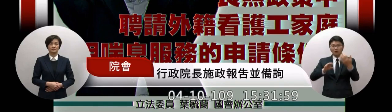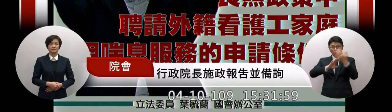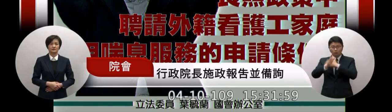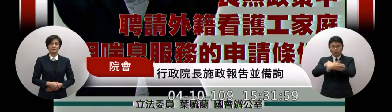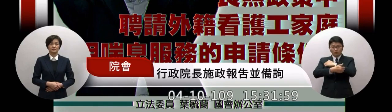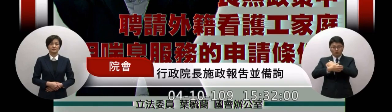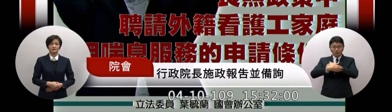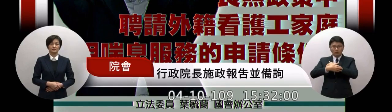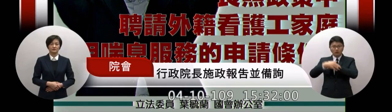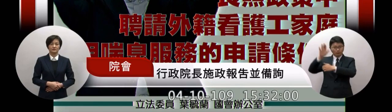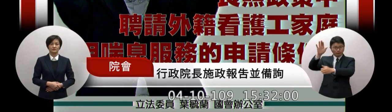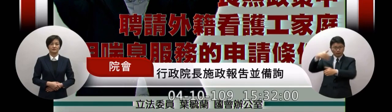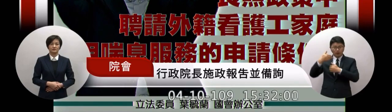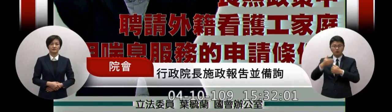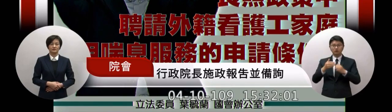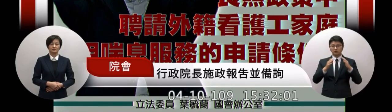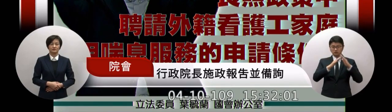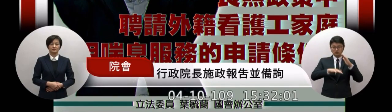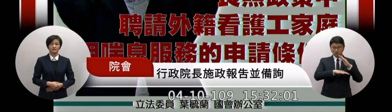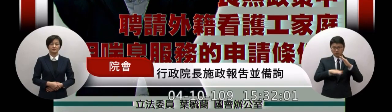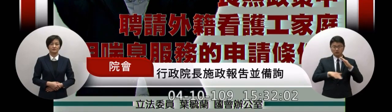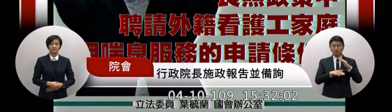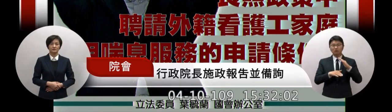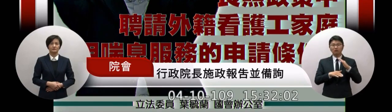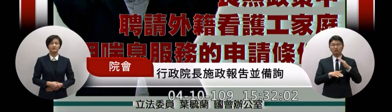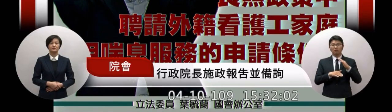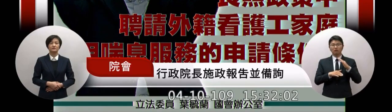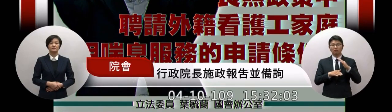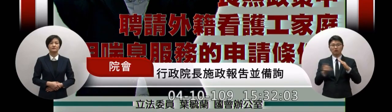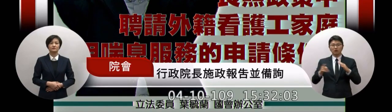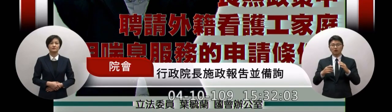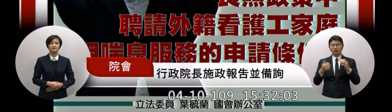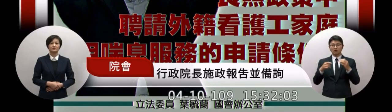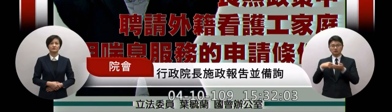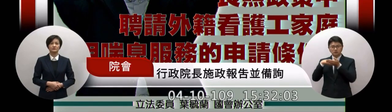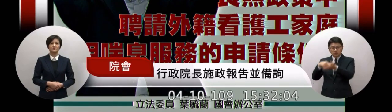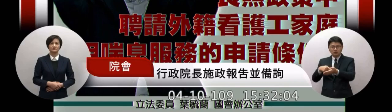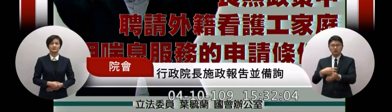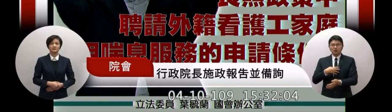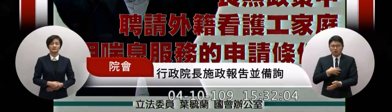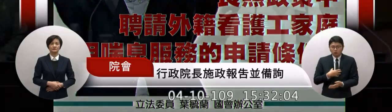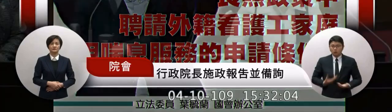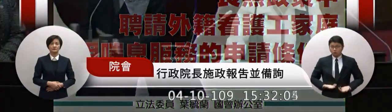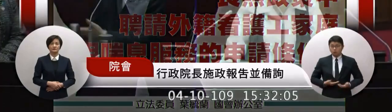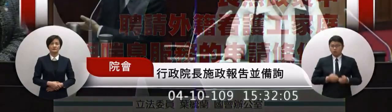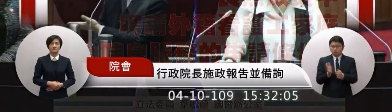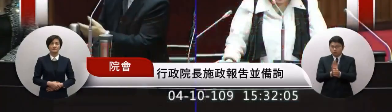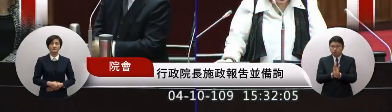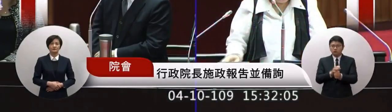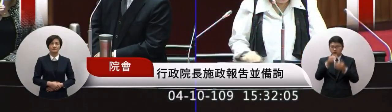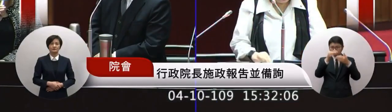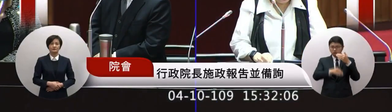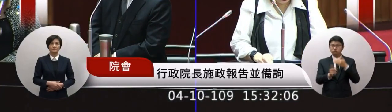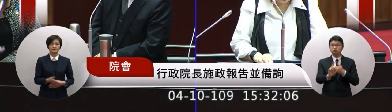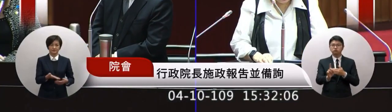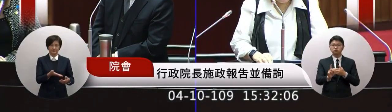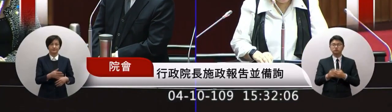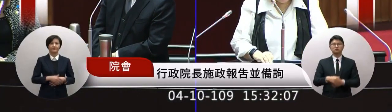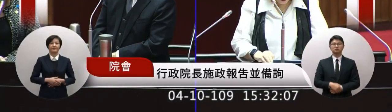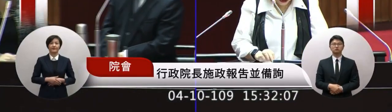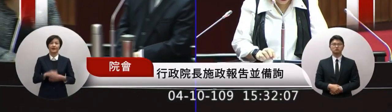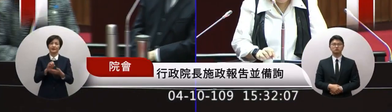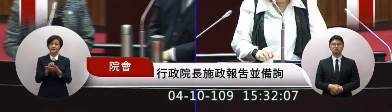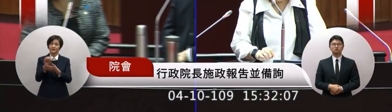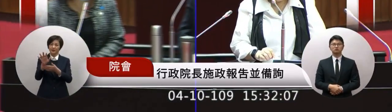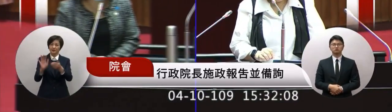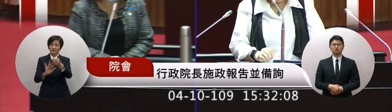护工的家庭能够使用喘息服务的申请条件会是什么吗？ 报告委员